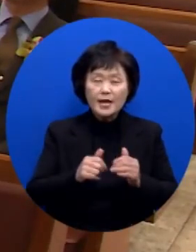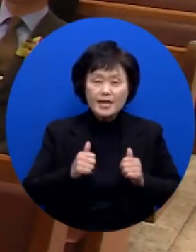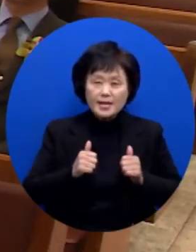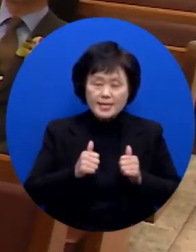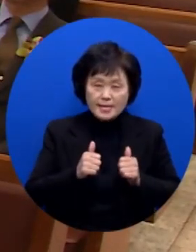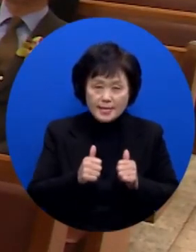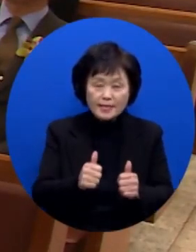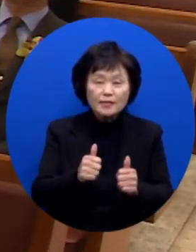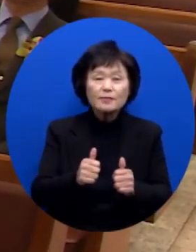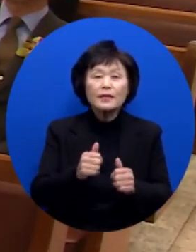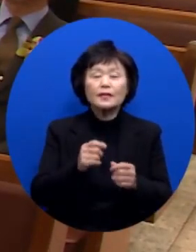밝혔습니다